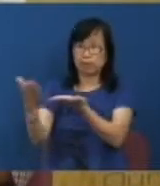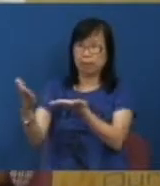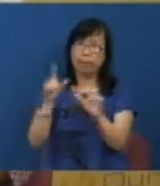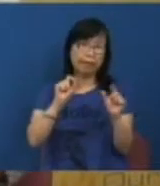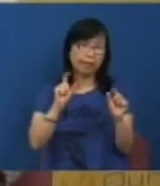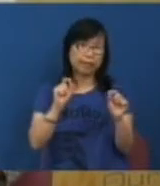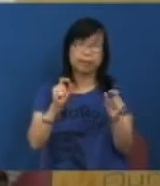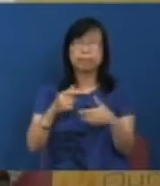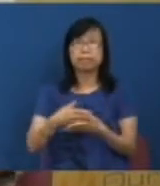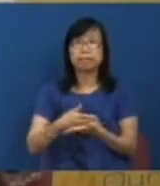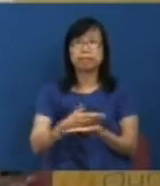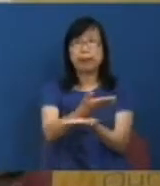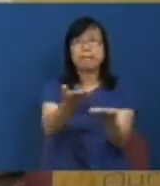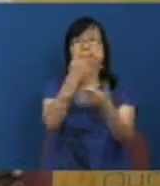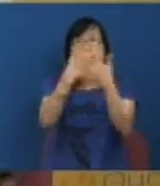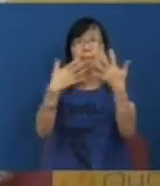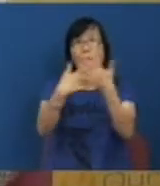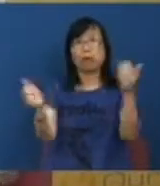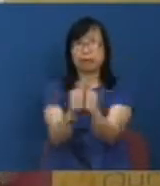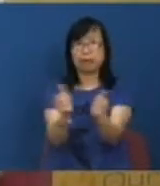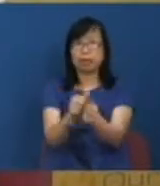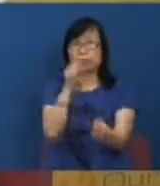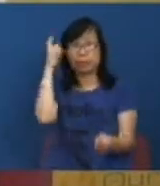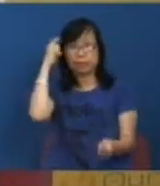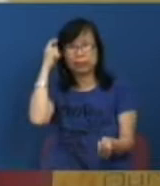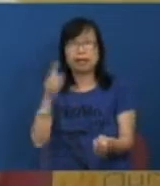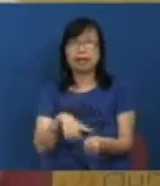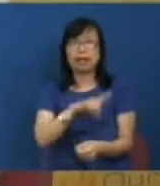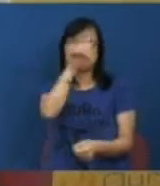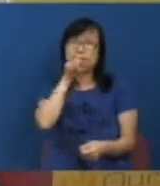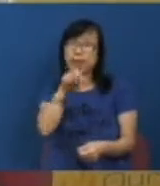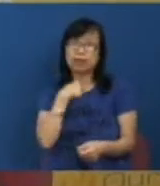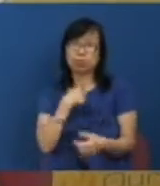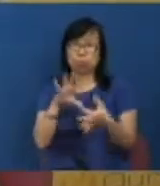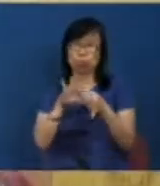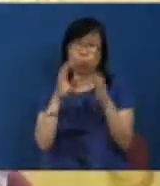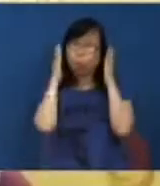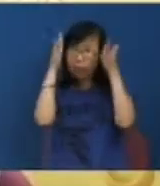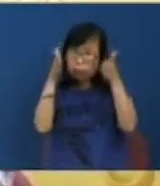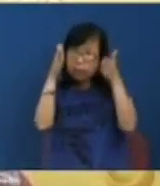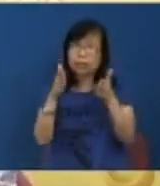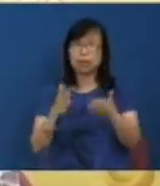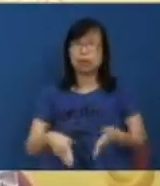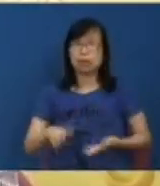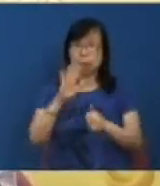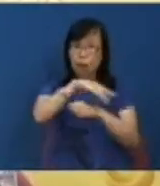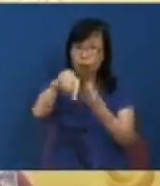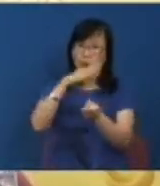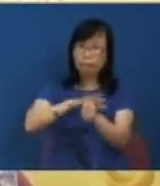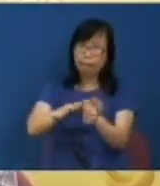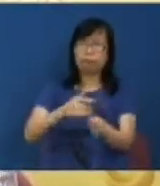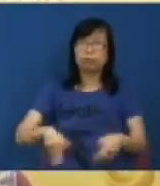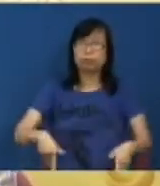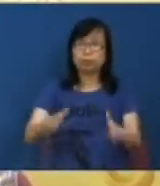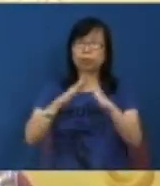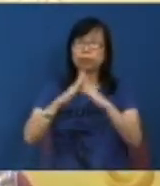解俾我哋啲網友聽，點解會咁關注環保村屋啦？ 其實我諗即係以專業動力嘅角度嚟講，